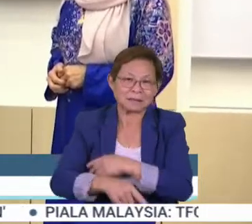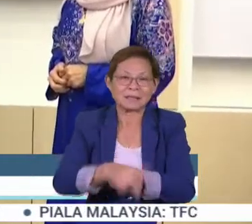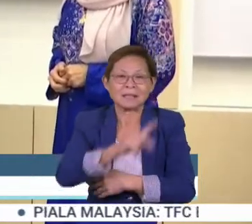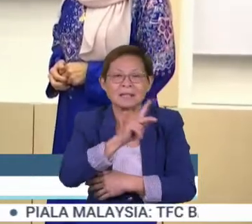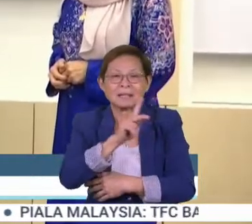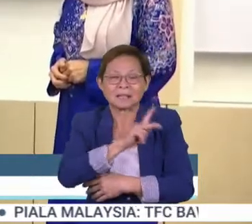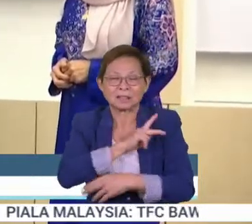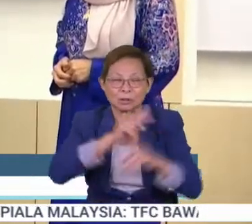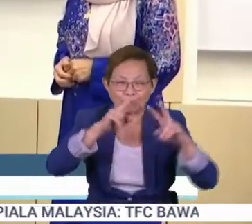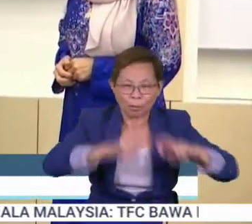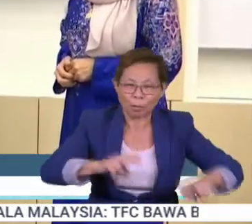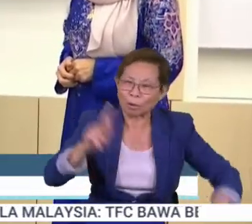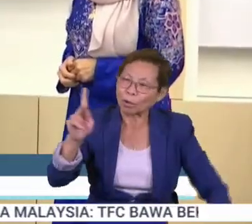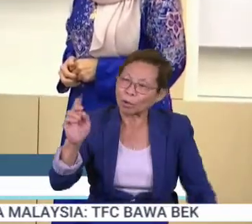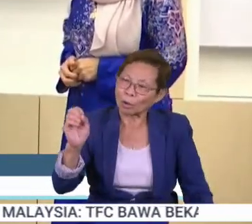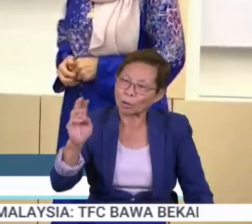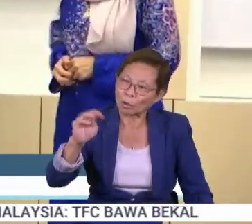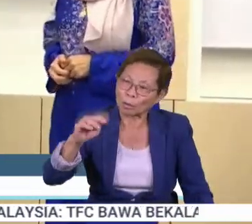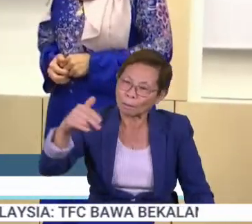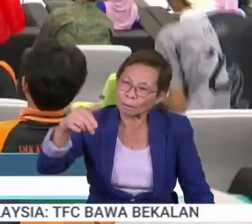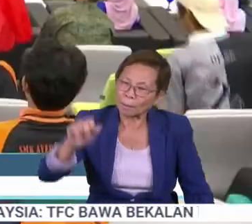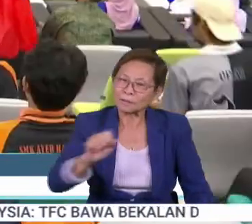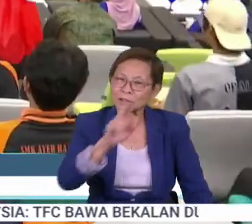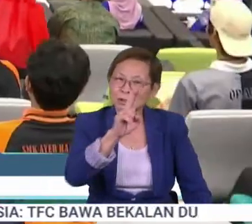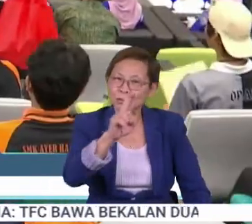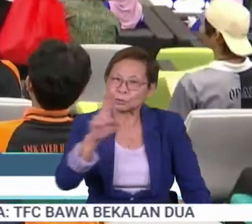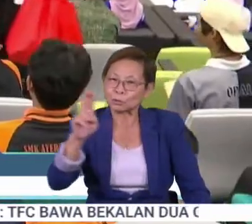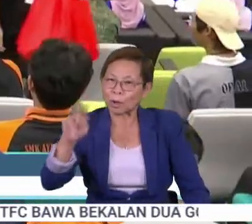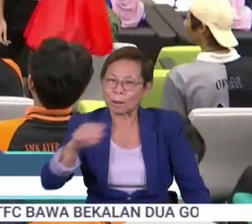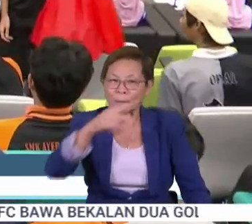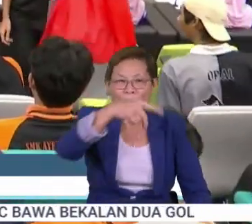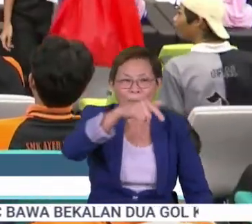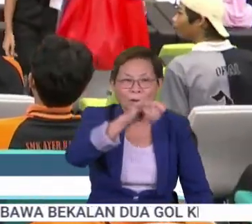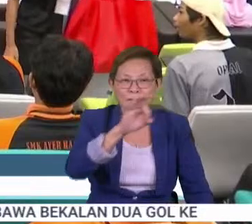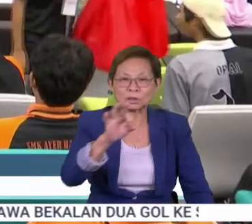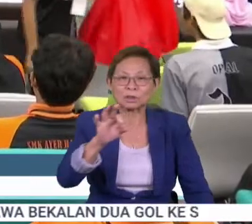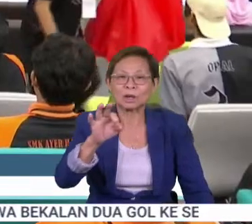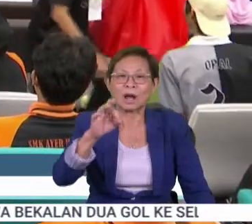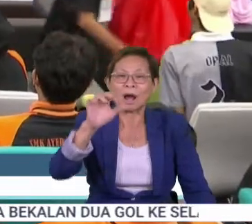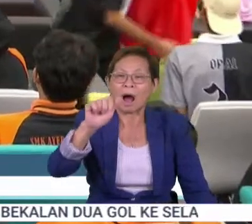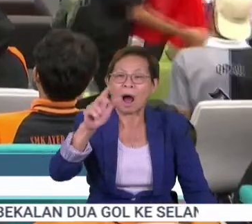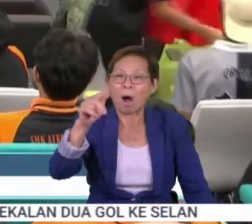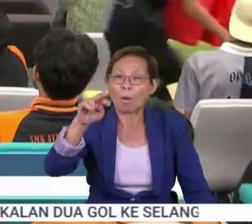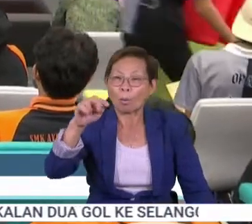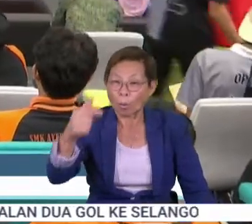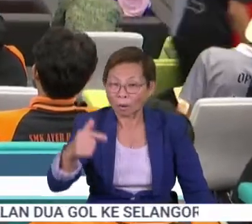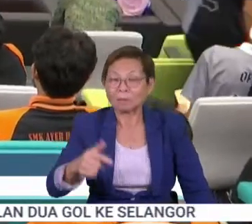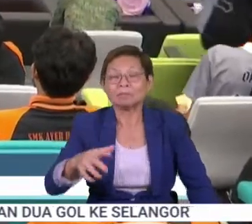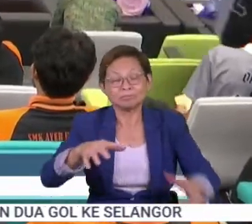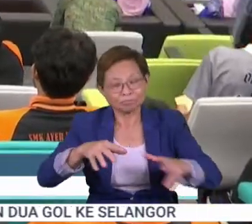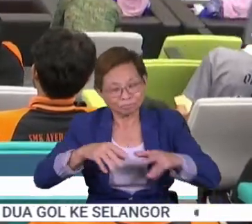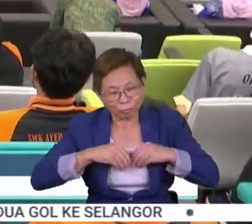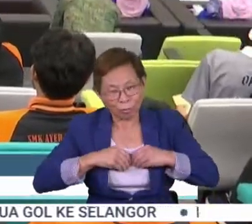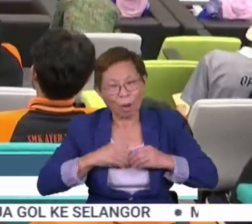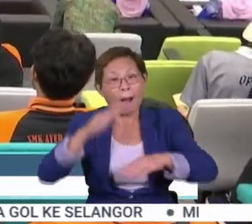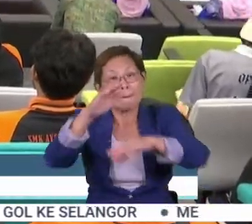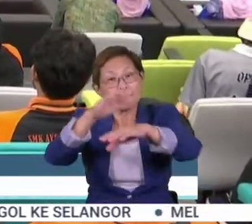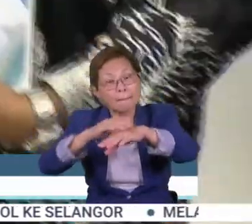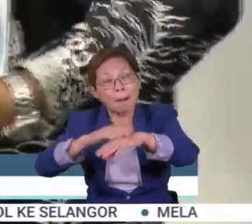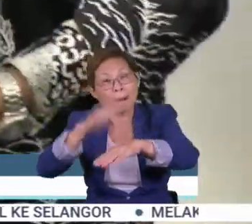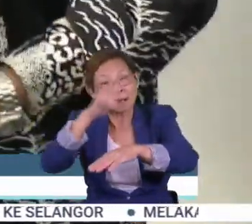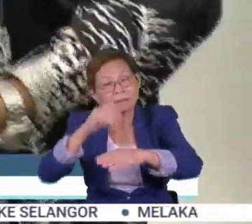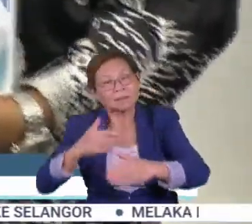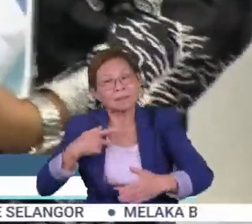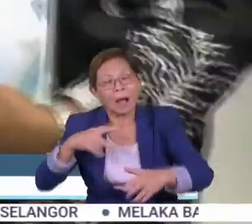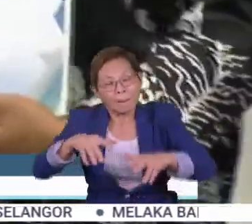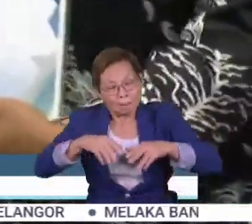Ketua Penyelidik KOMPAS UUM Profesor Dr. Rosna Awang Hashim berkata, ia sebagai menyahut seruan kerajaan